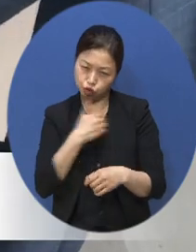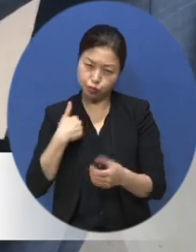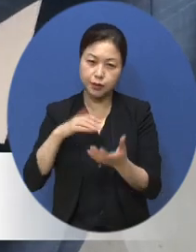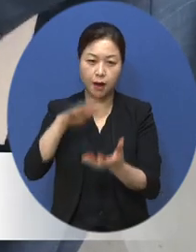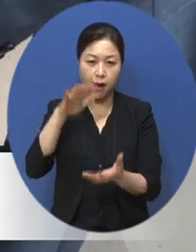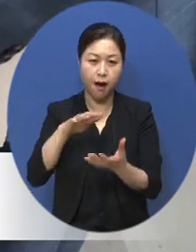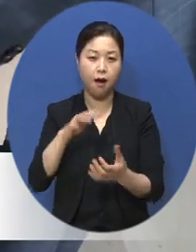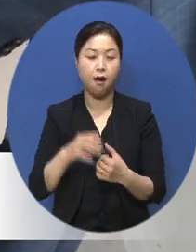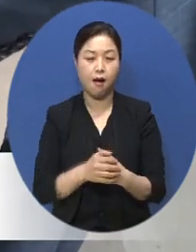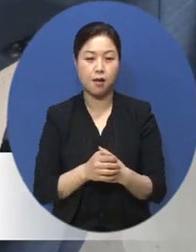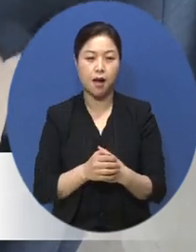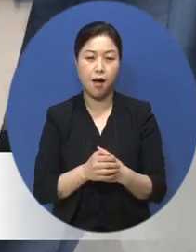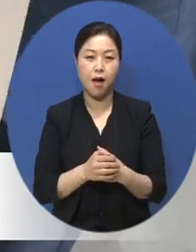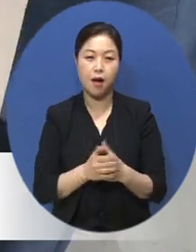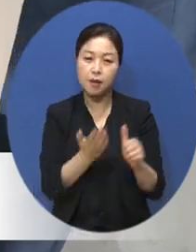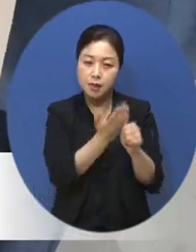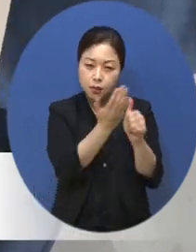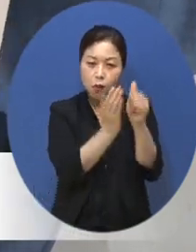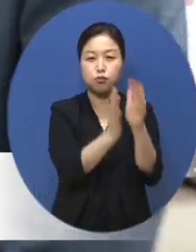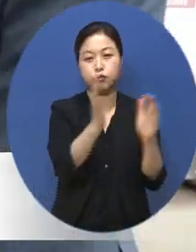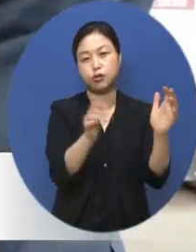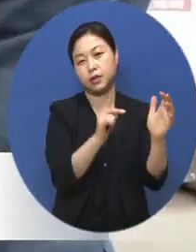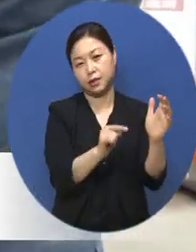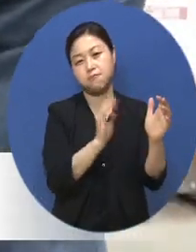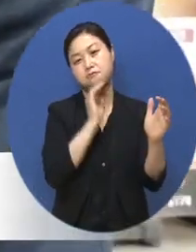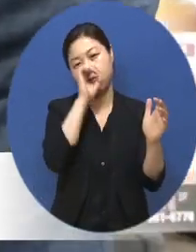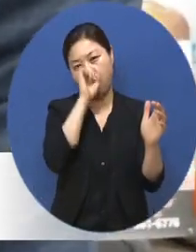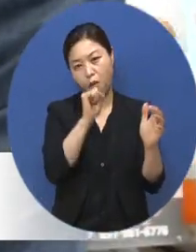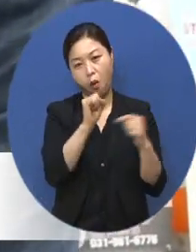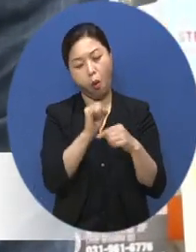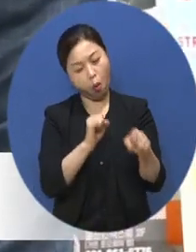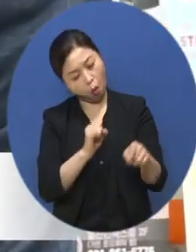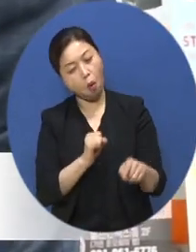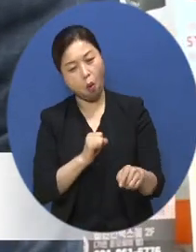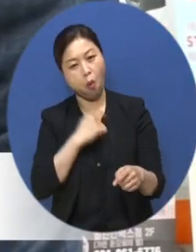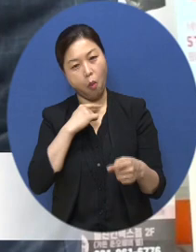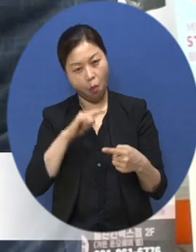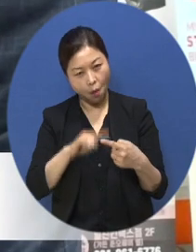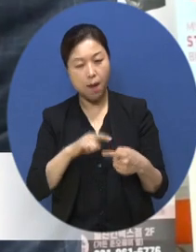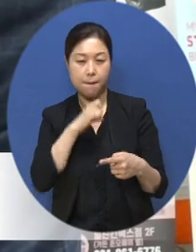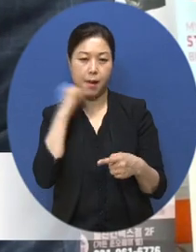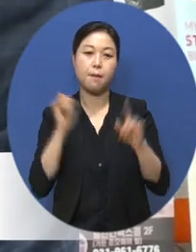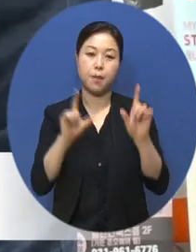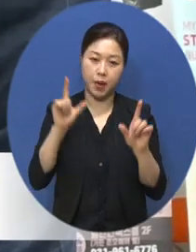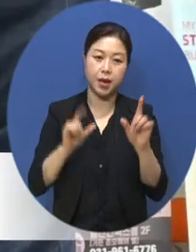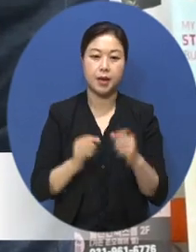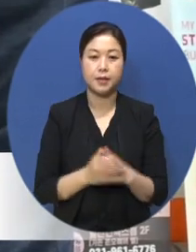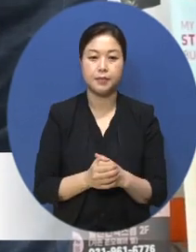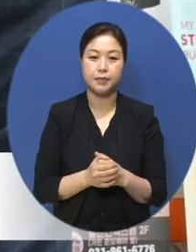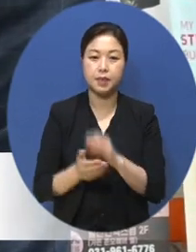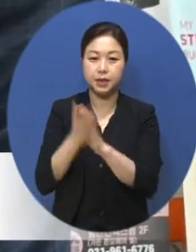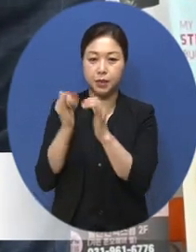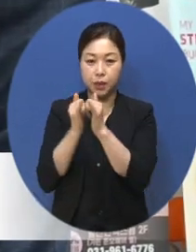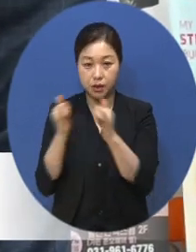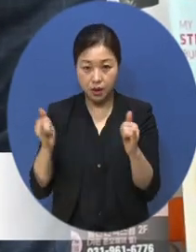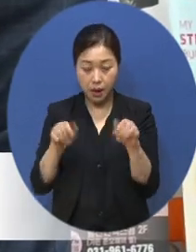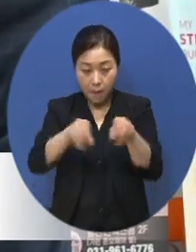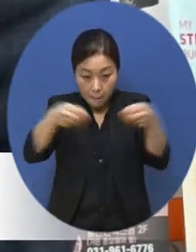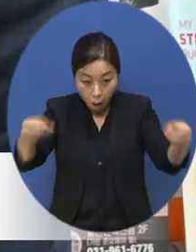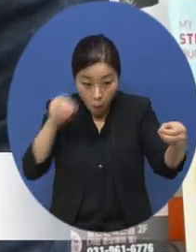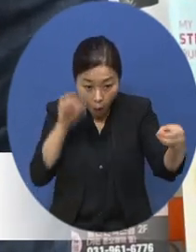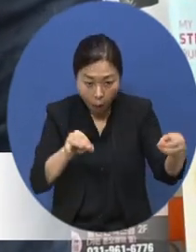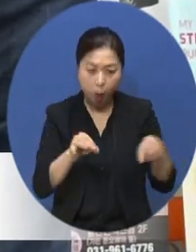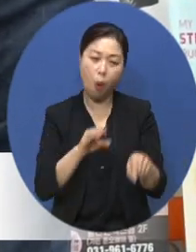우리 농산물입니다. 너무 신선하고 먹음직해요. 우리 시민들이 이거 보면 정말